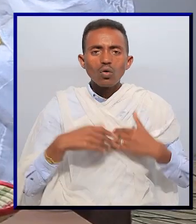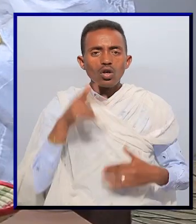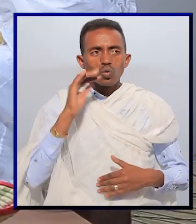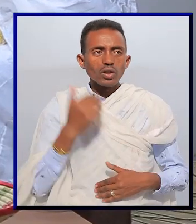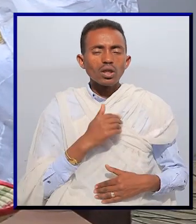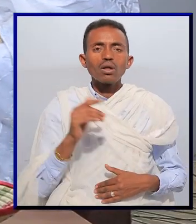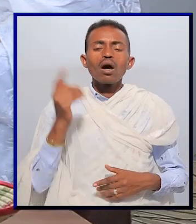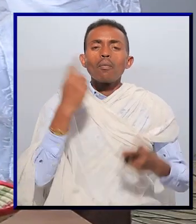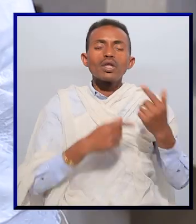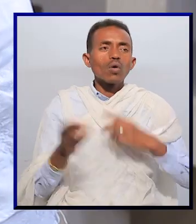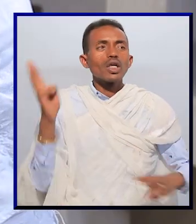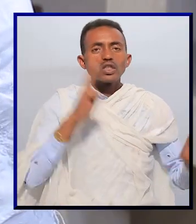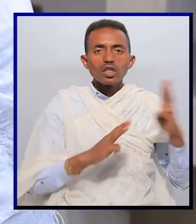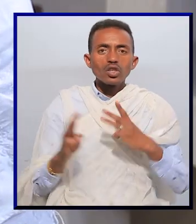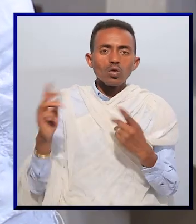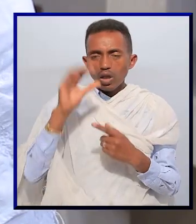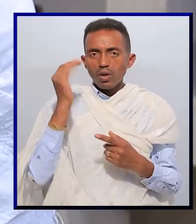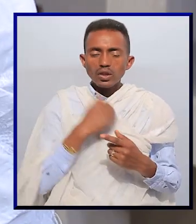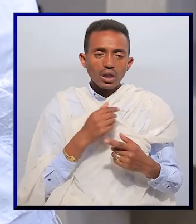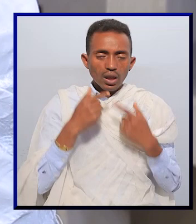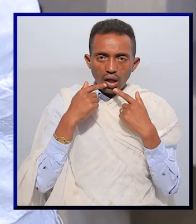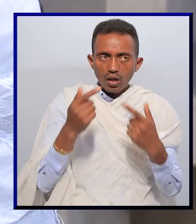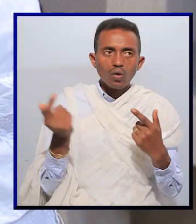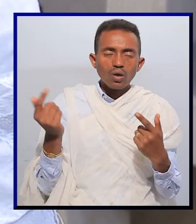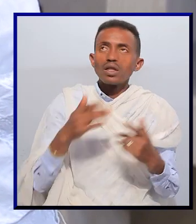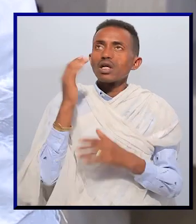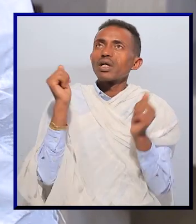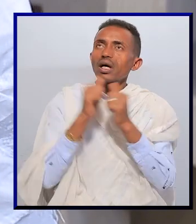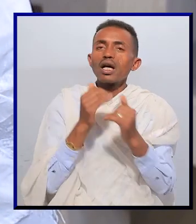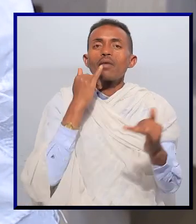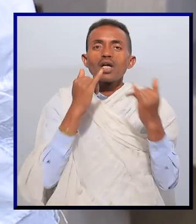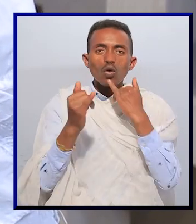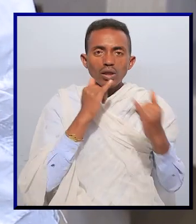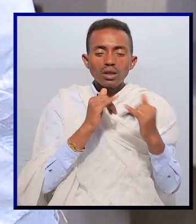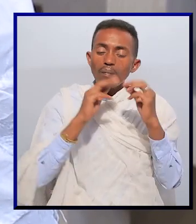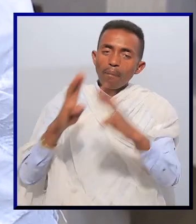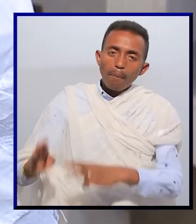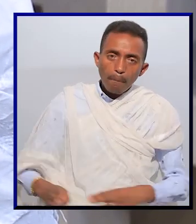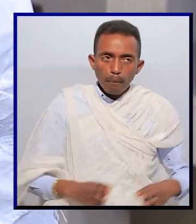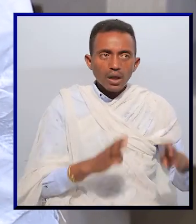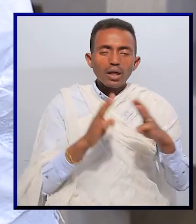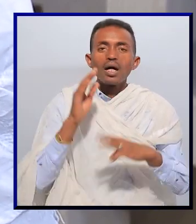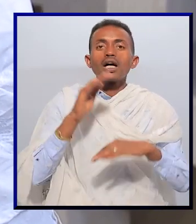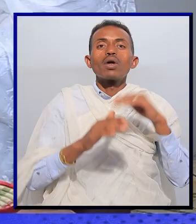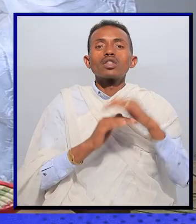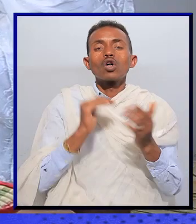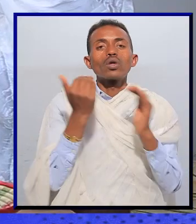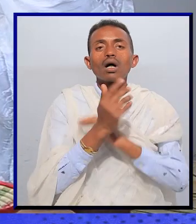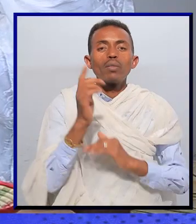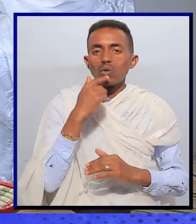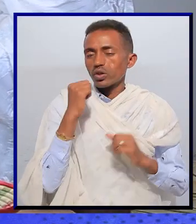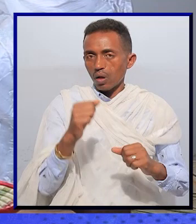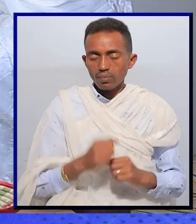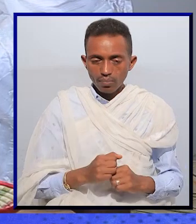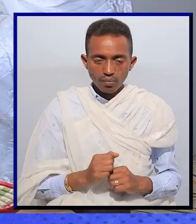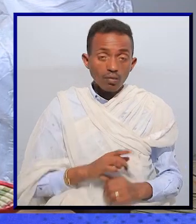ውስጥ የወደቁ እህቶች መተው ችግራቸውን ወደ አባቶች ጋር ተናግረው ከእግዚአብሔር ጋር የሚታረቁበትን መንገድ ከማመቻቸት አንጻር